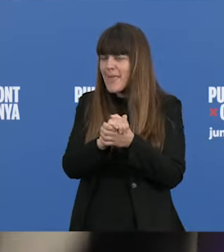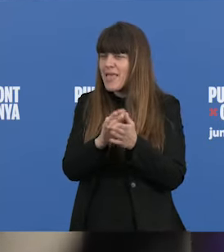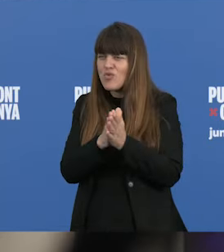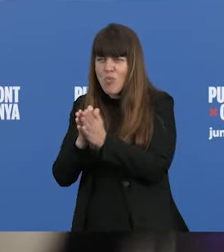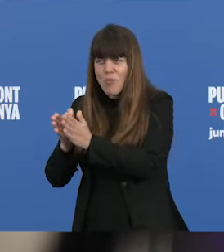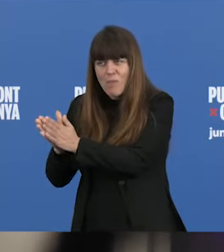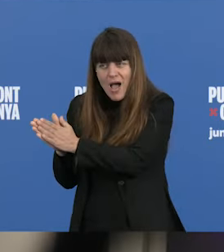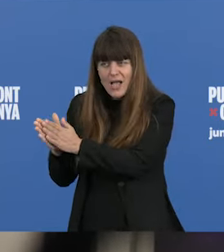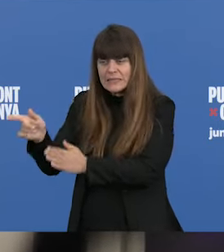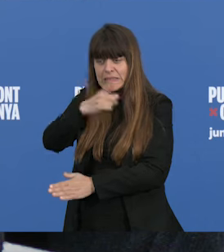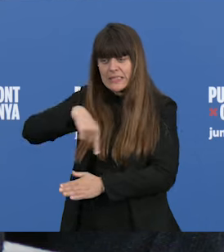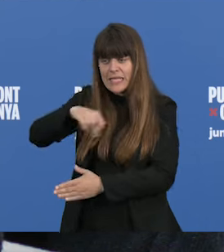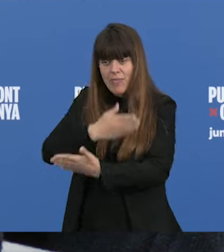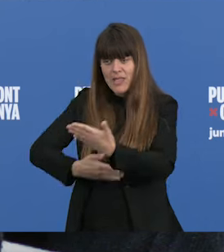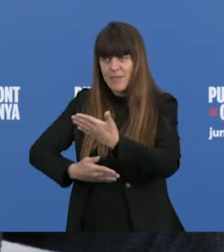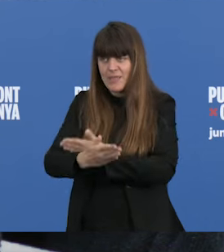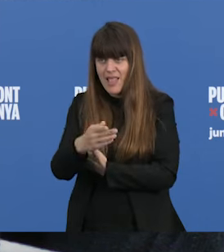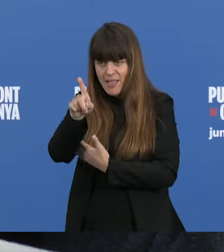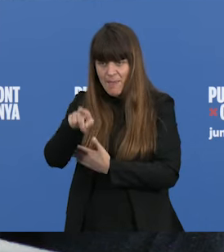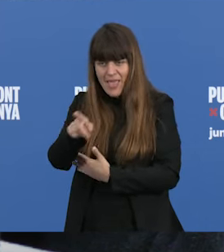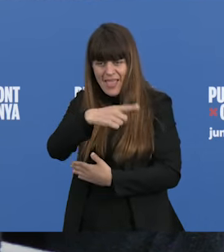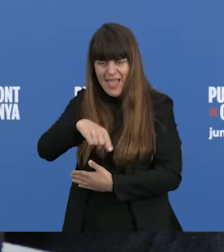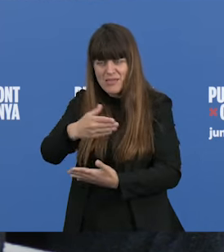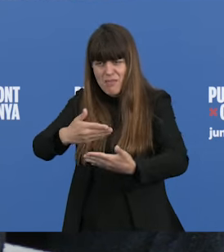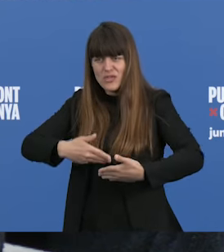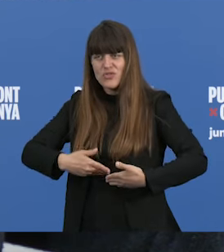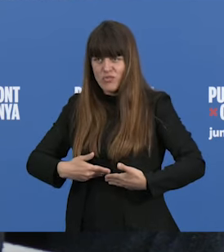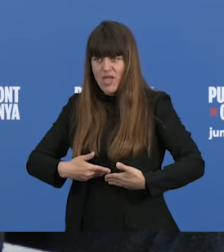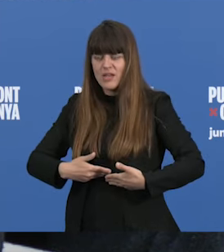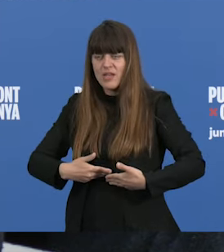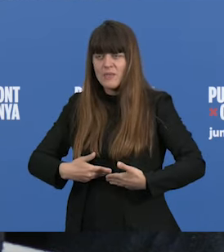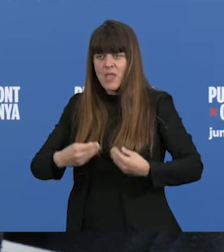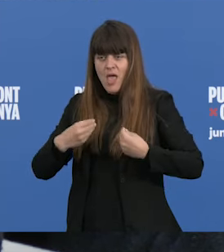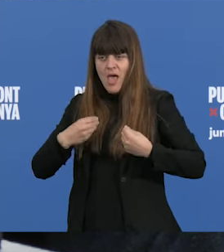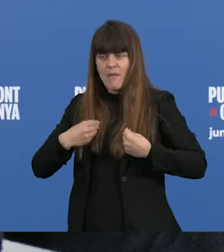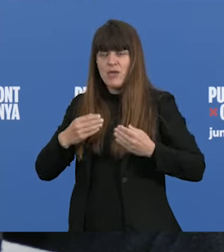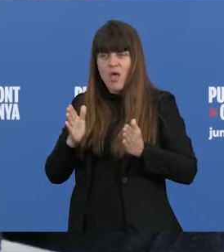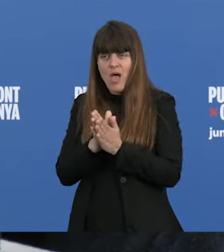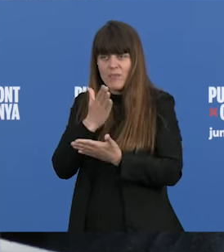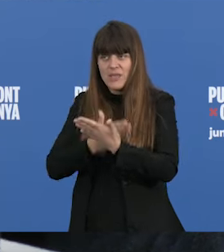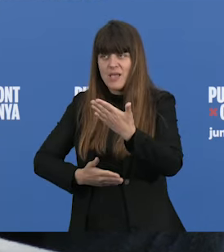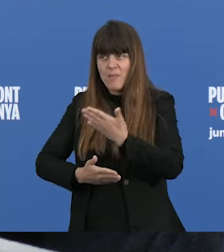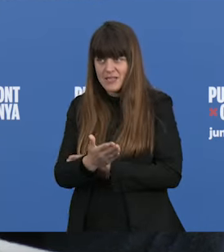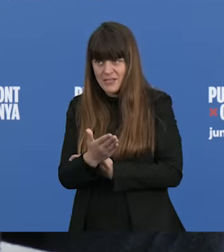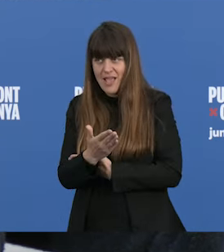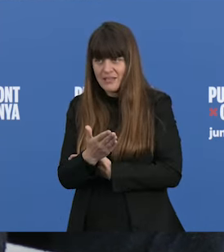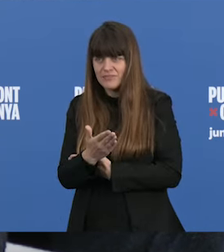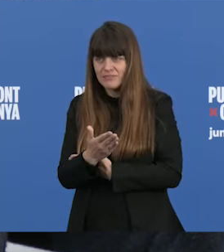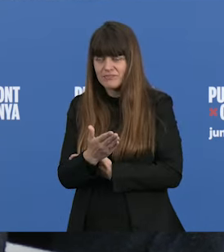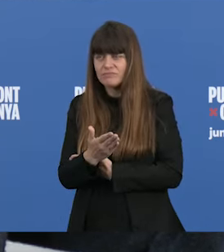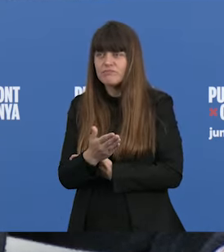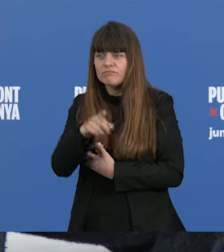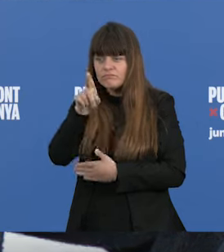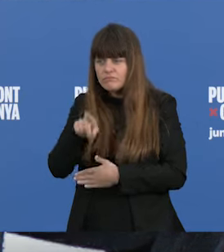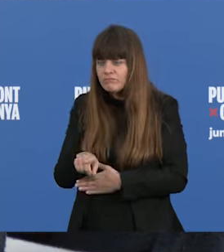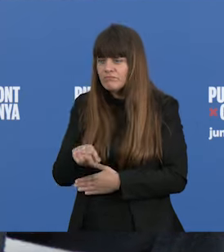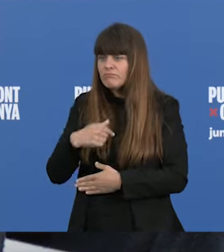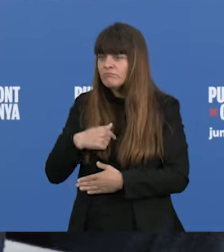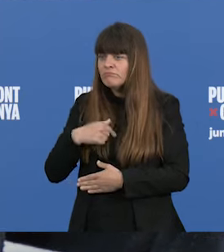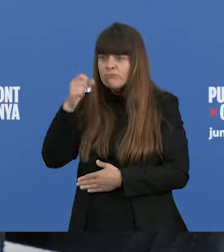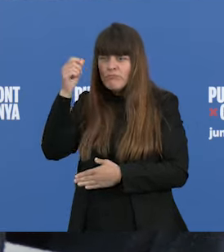tants amics i companys, també amb alguna discapacitat, que m'ajuden a viure i a conviure amb la discapacitat. I ni molt